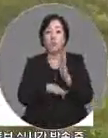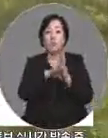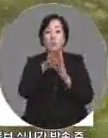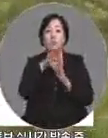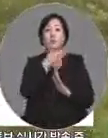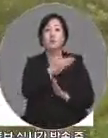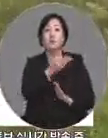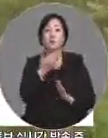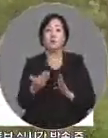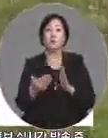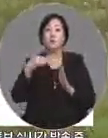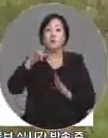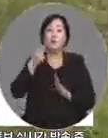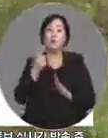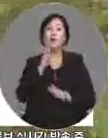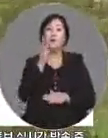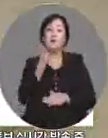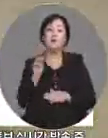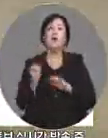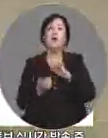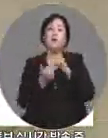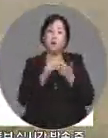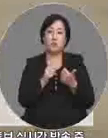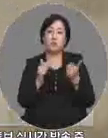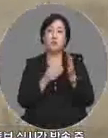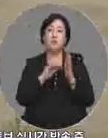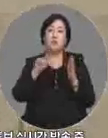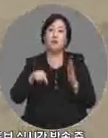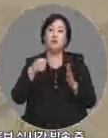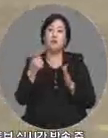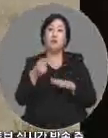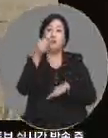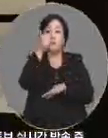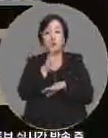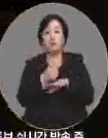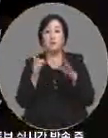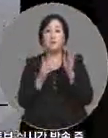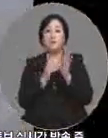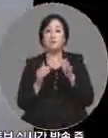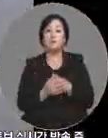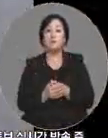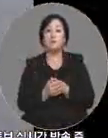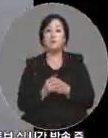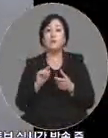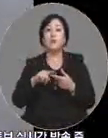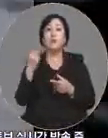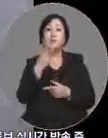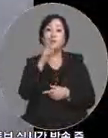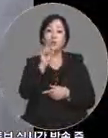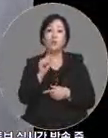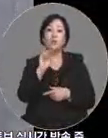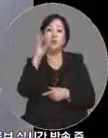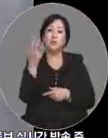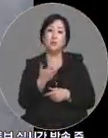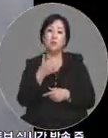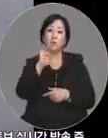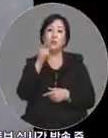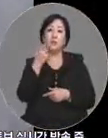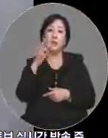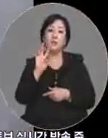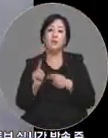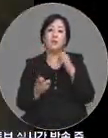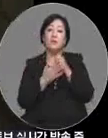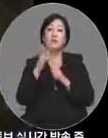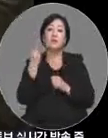차 반은 3명이 목숨을 앗아가고 서야 물러났습니다 2005년 태풍 나비 는 622